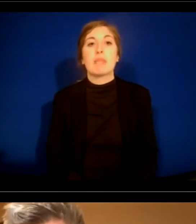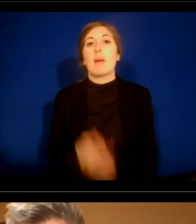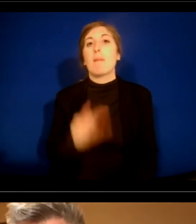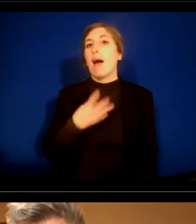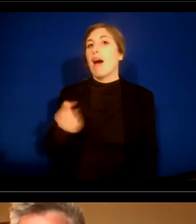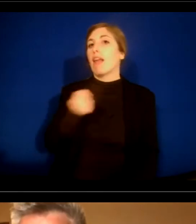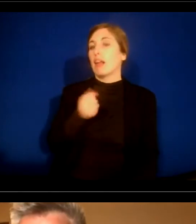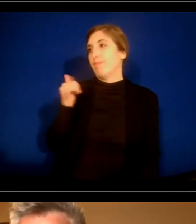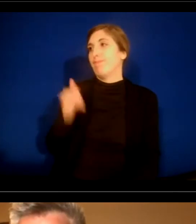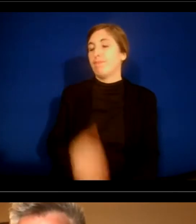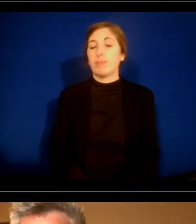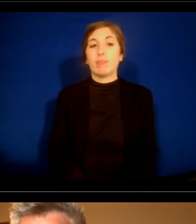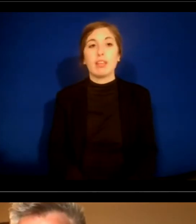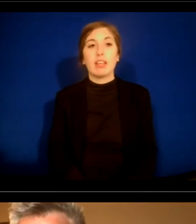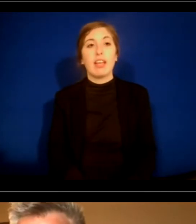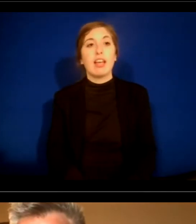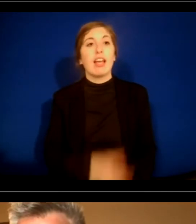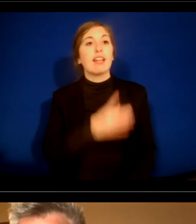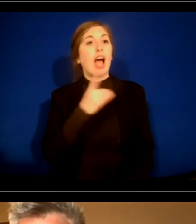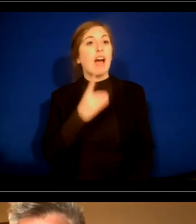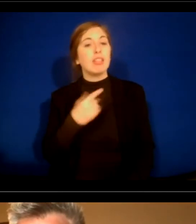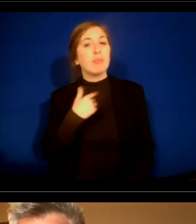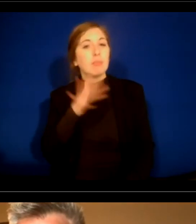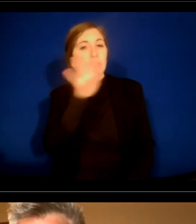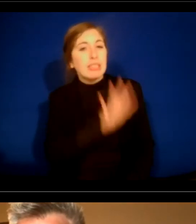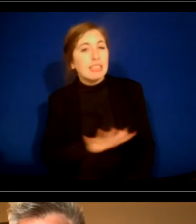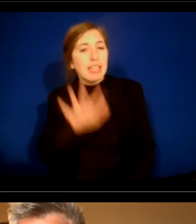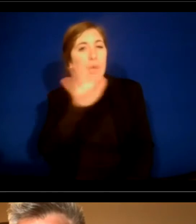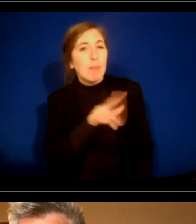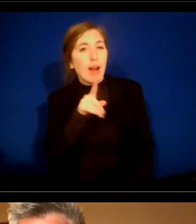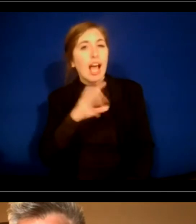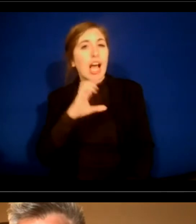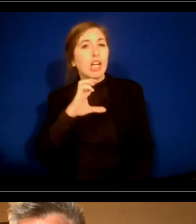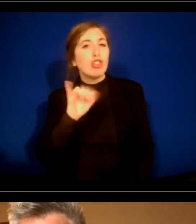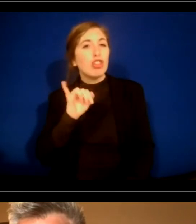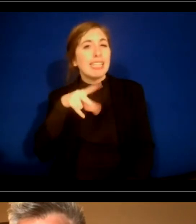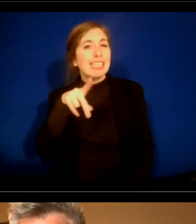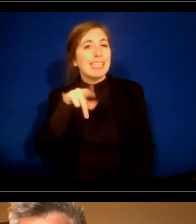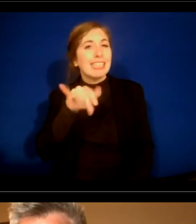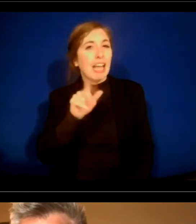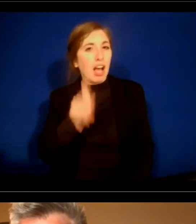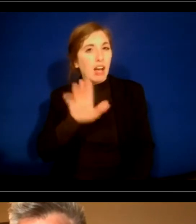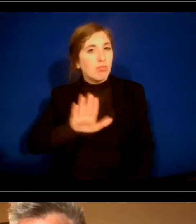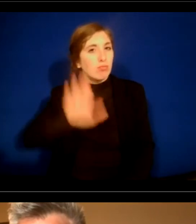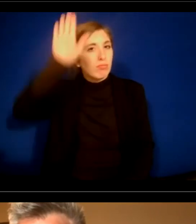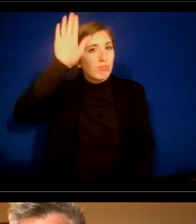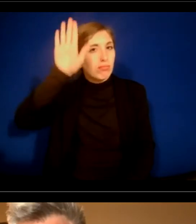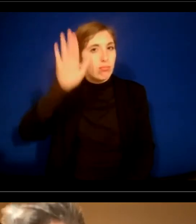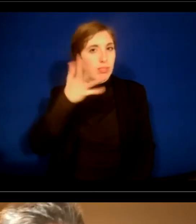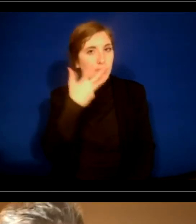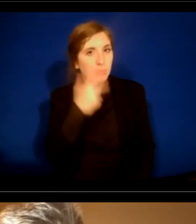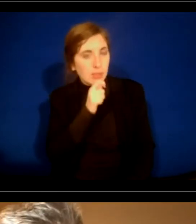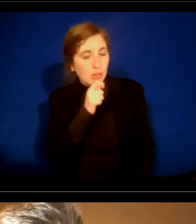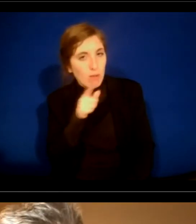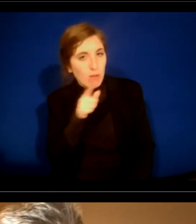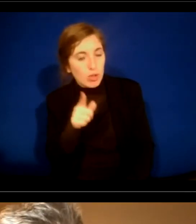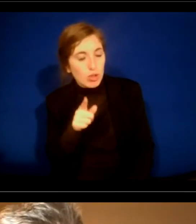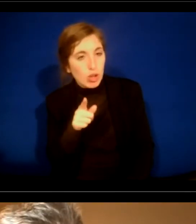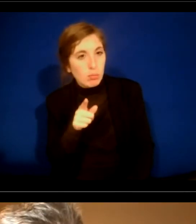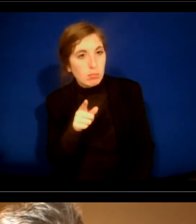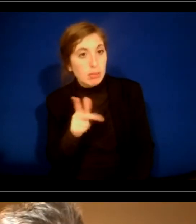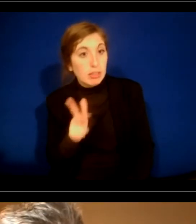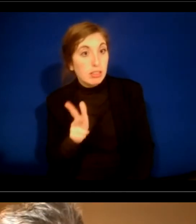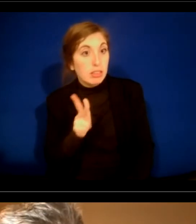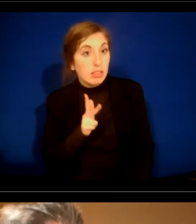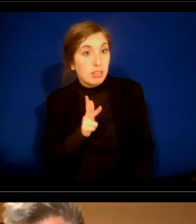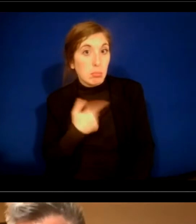Allora, mi sembra che ci sia Cinzia che ha alzato la mano, quindi vuole il microfono. Spero di.